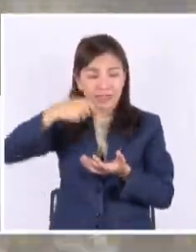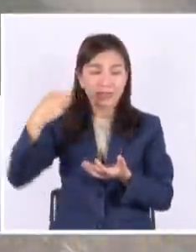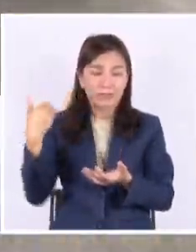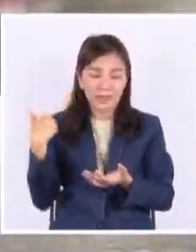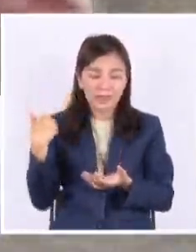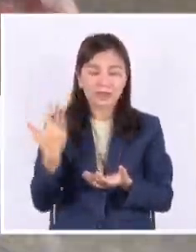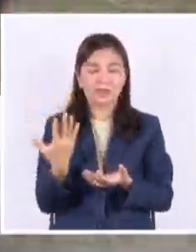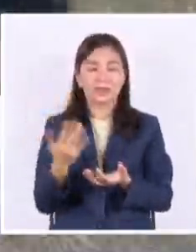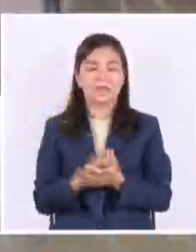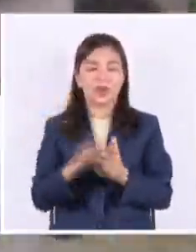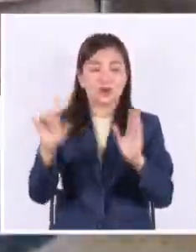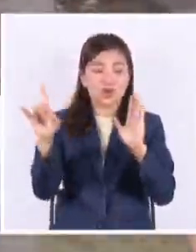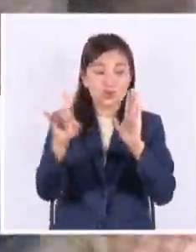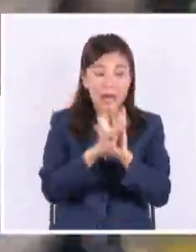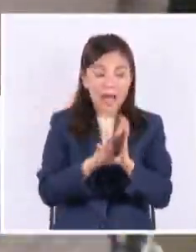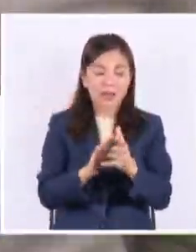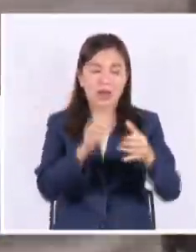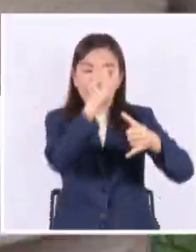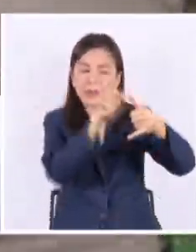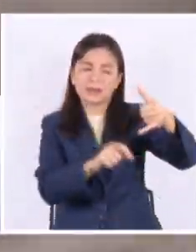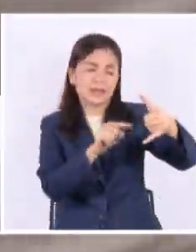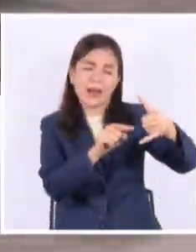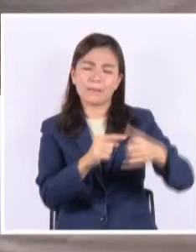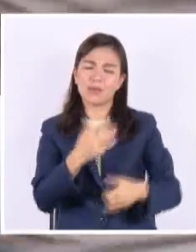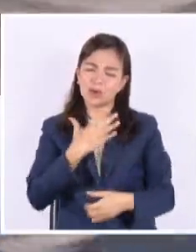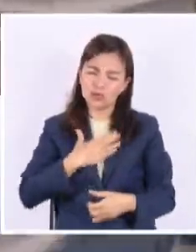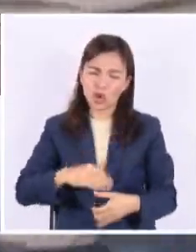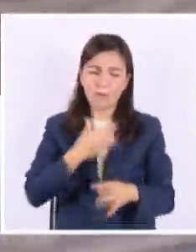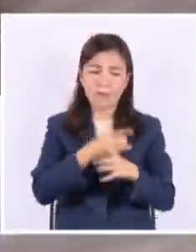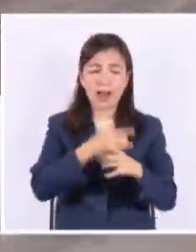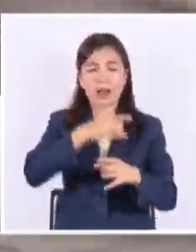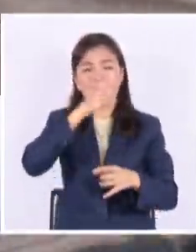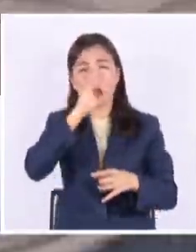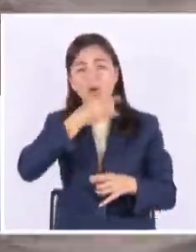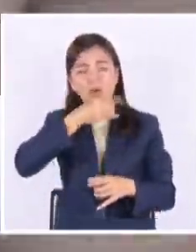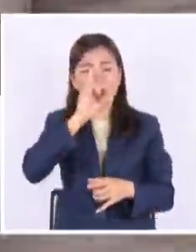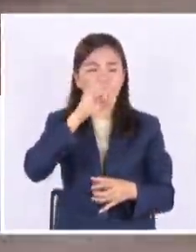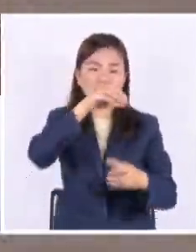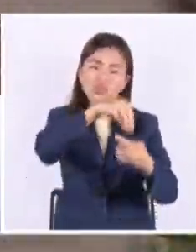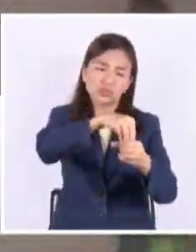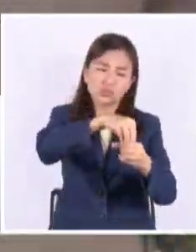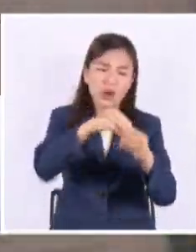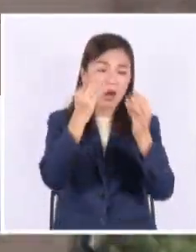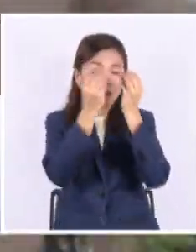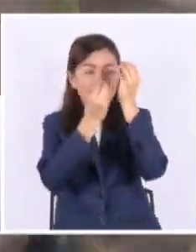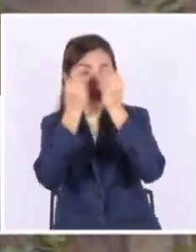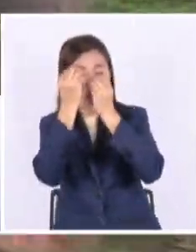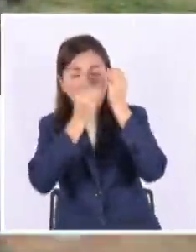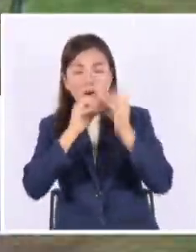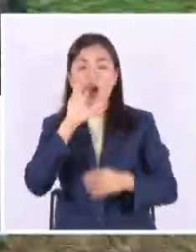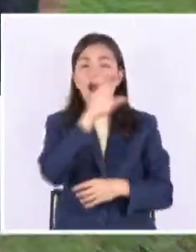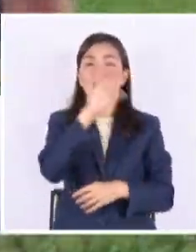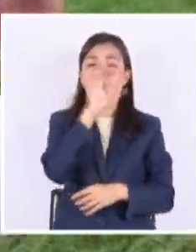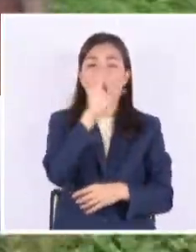ายเนี่ยก็ยังไม่ทิ้งพฤติกรรมเดิมครับเอาซื้อเหล้าเนี่ยมากินอยู่ในวัดเนี่ยพอเมาได้ที่ก็โวยวายเสีย